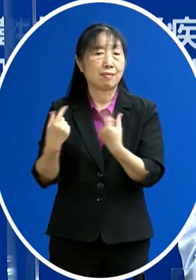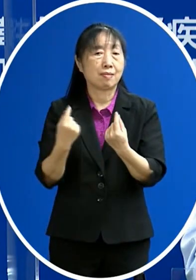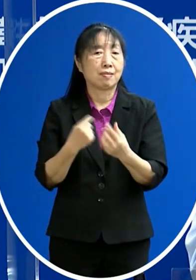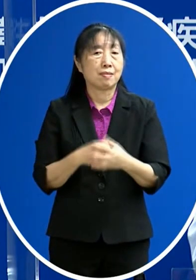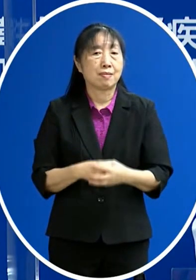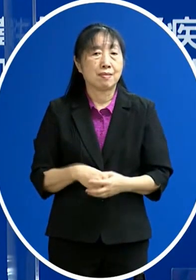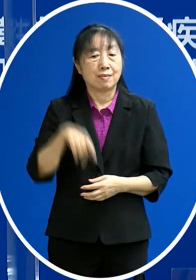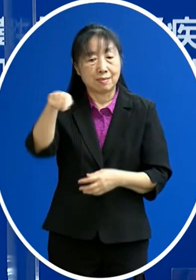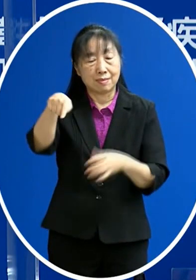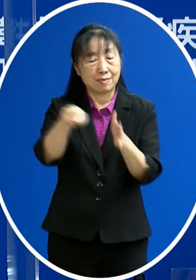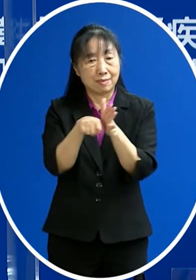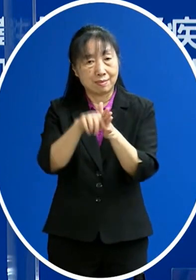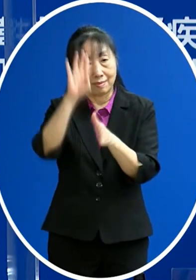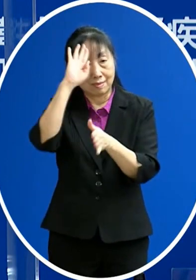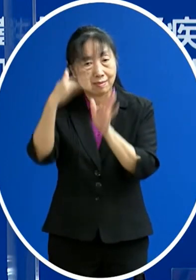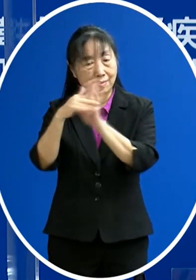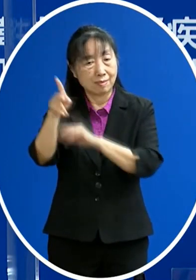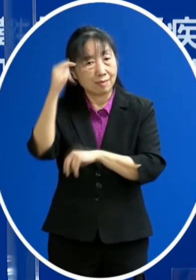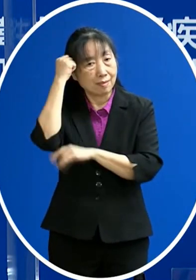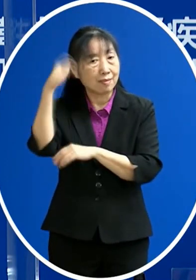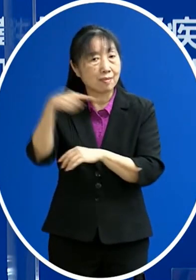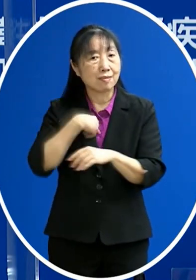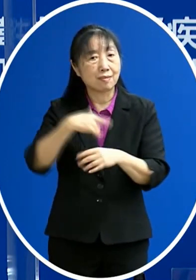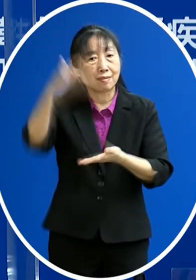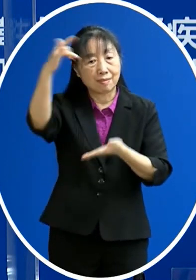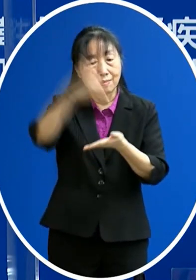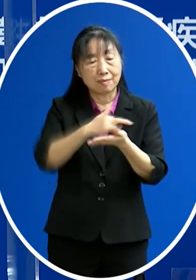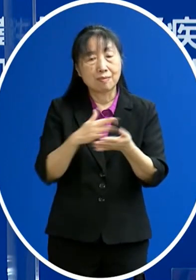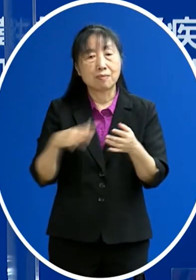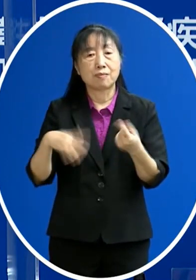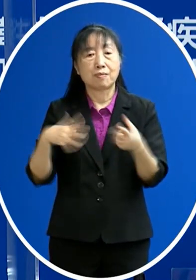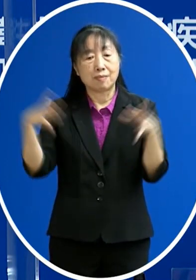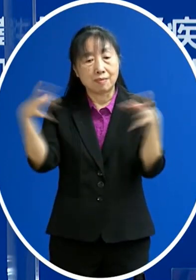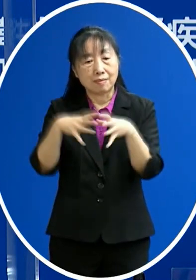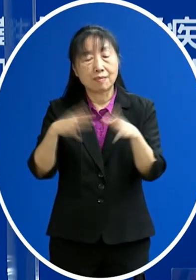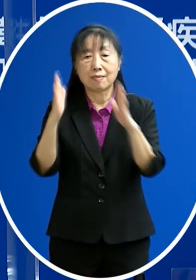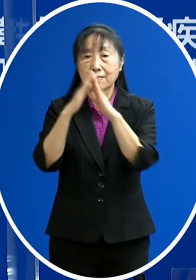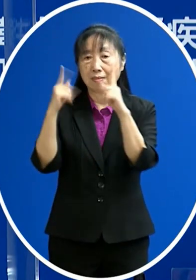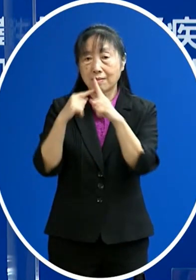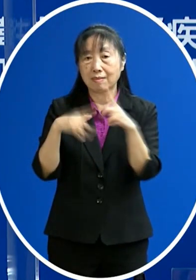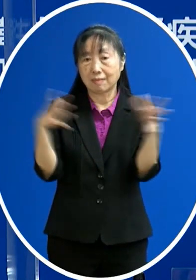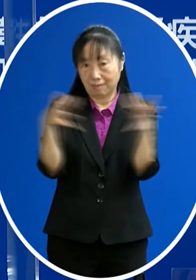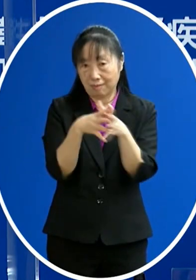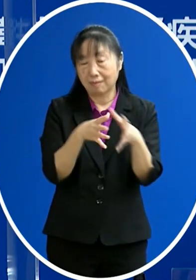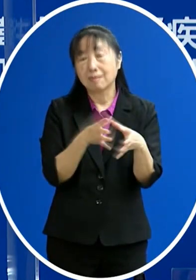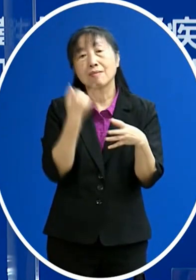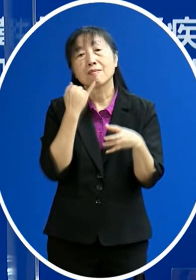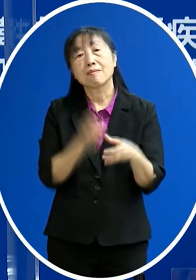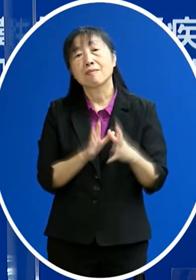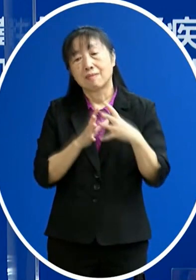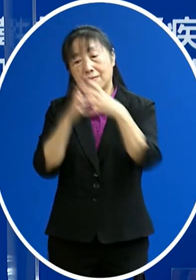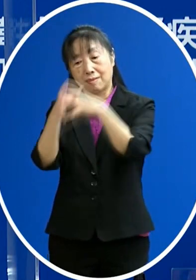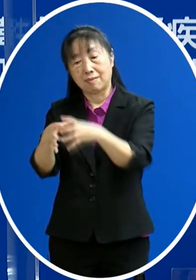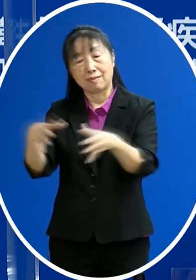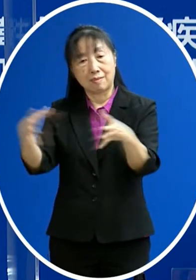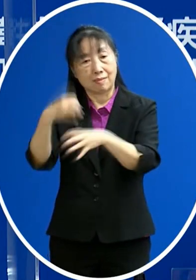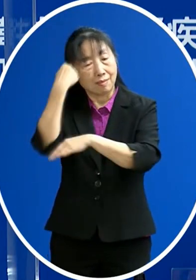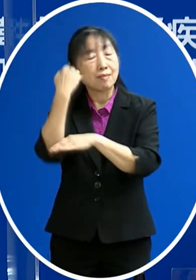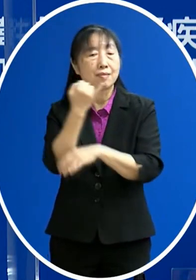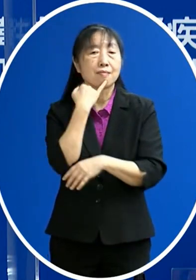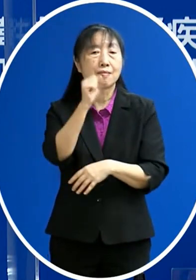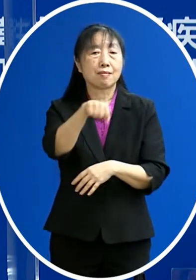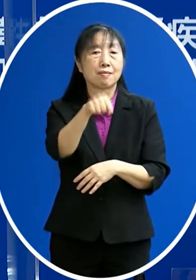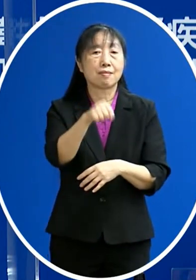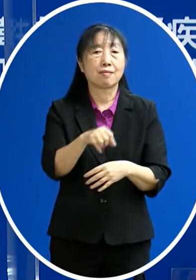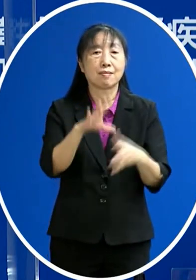疫旅宿的时候，就是他同日入境的家属或同住者检疫期间可以同住。好，这时候我们把时